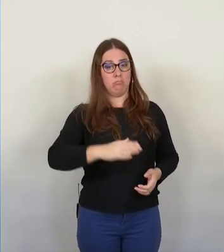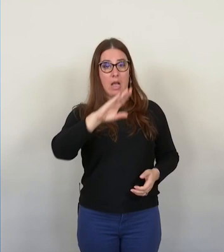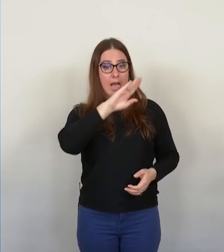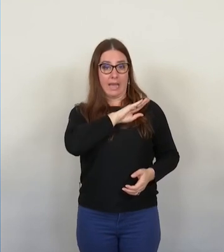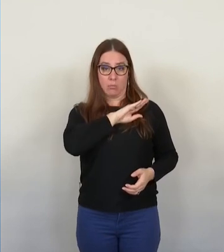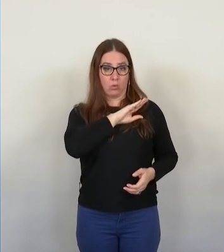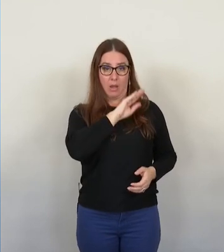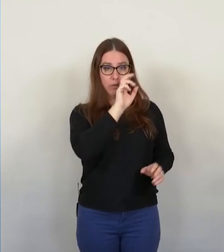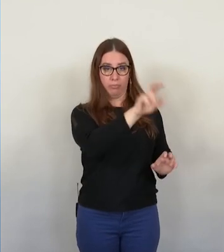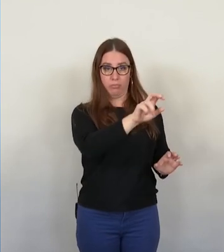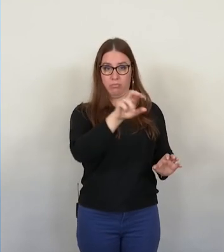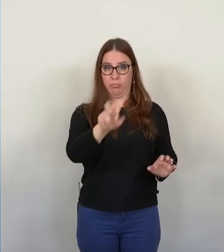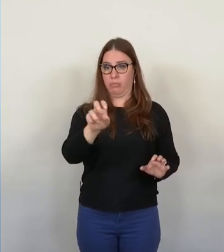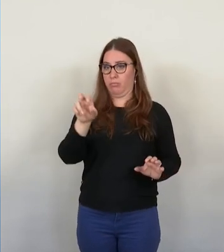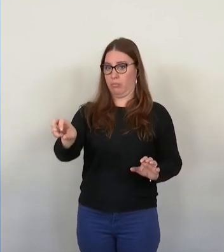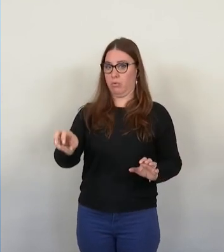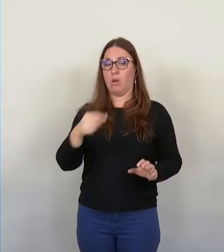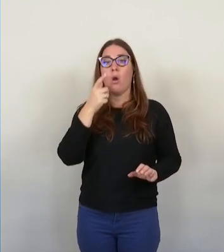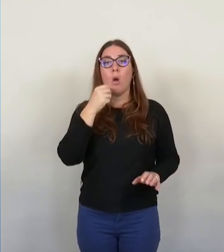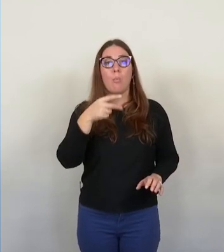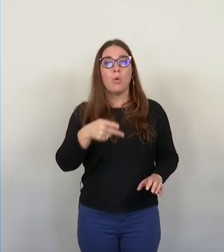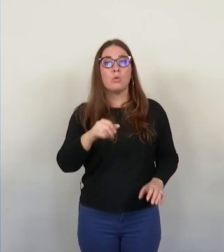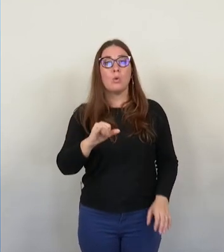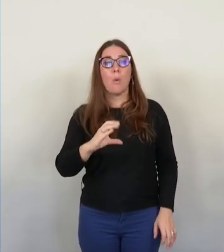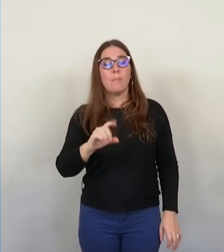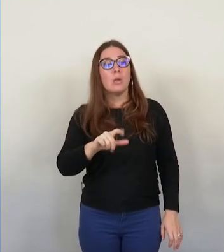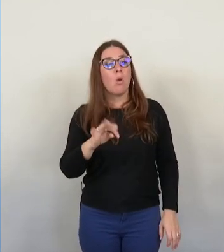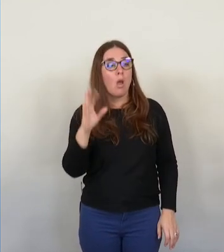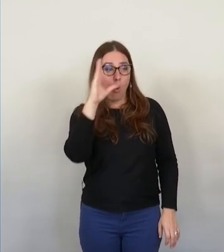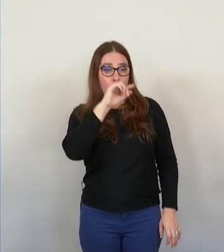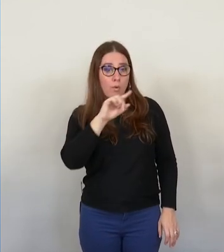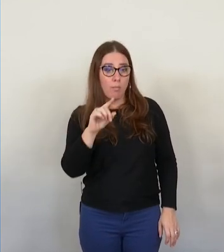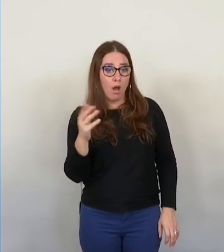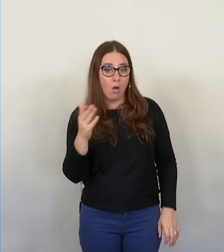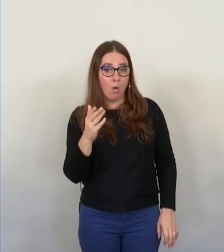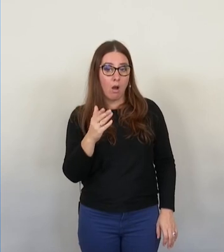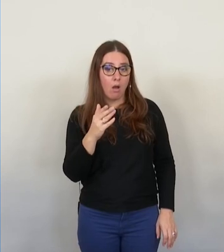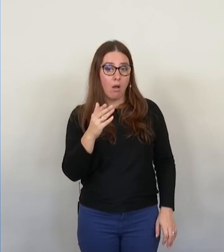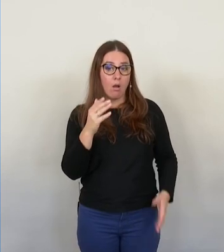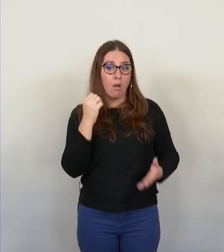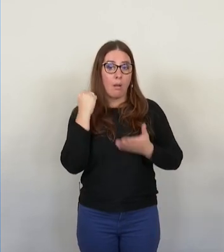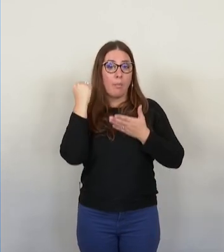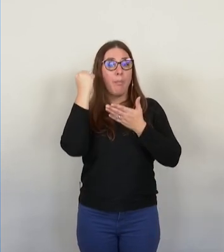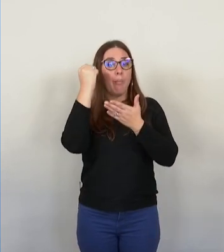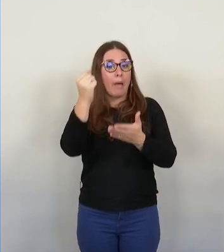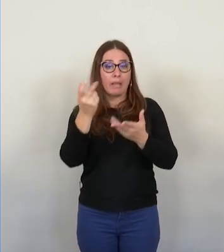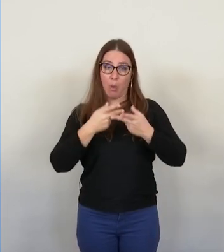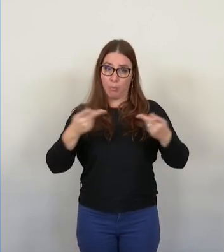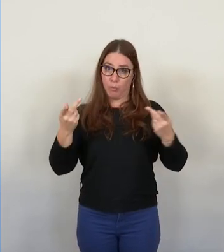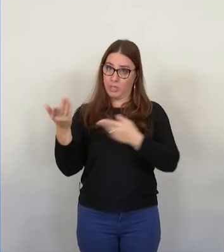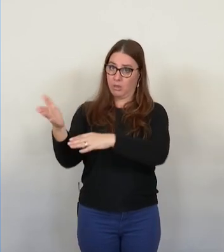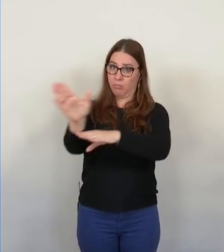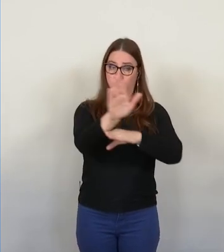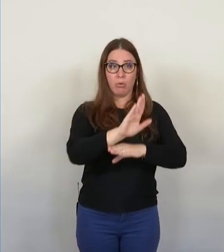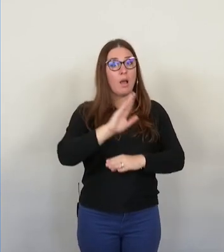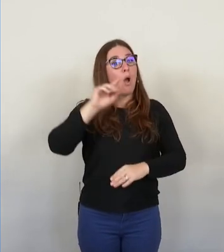les prononcer rappelant à Monsieur Picolet que euh ayant rendu mon patrimoine public ce qui n'est pas